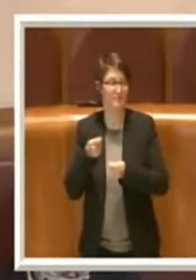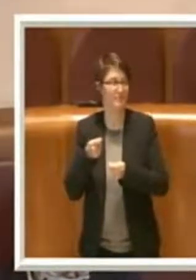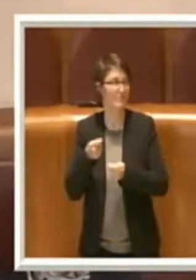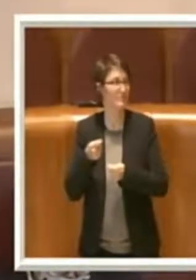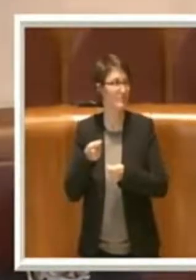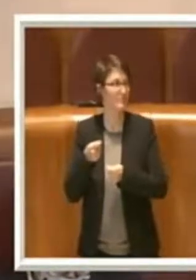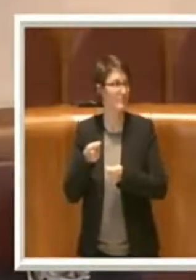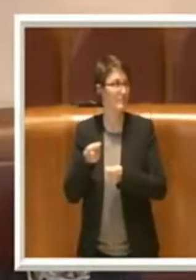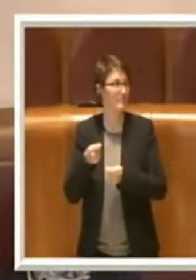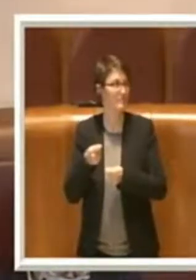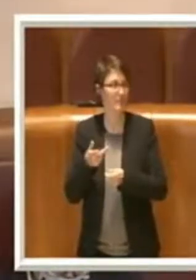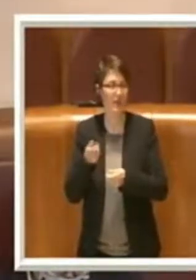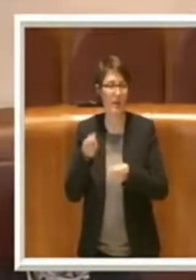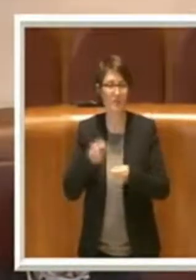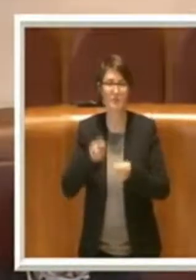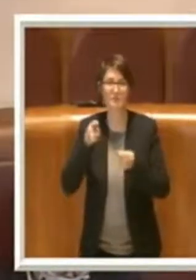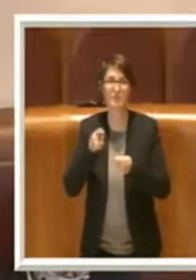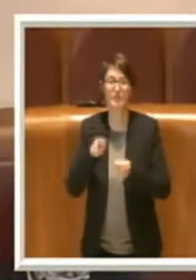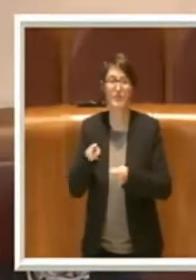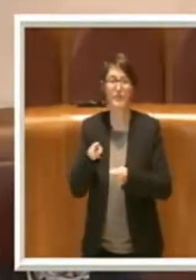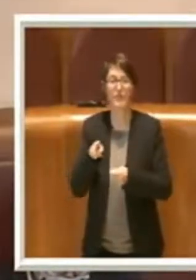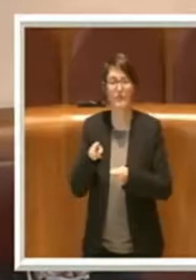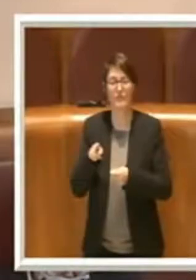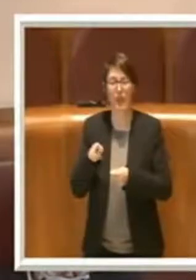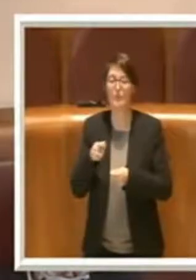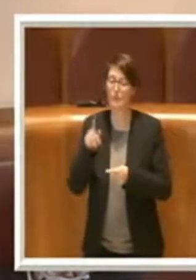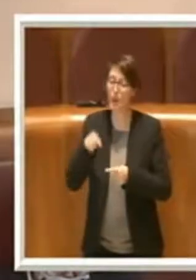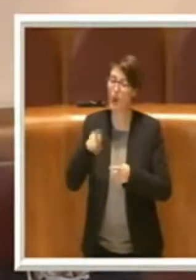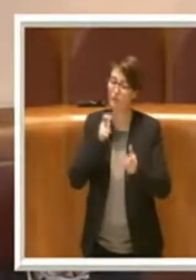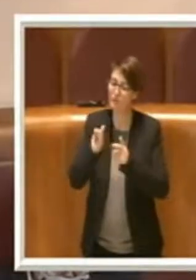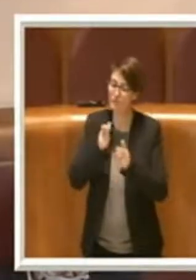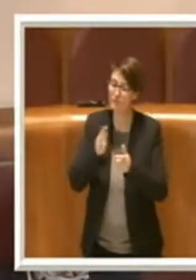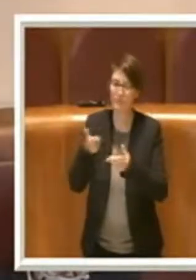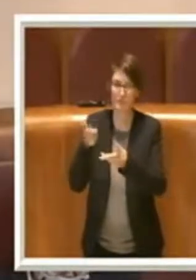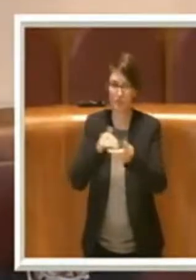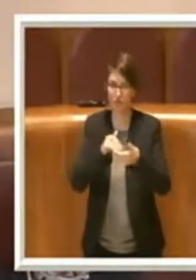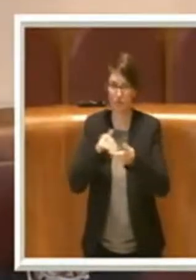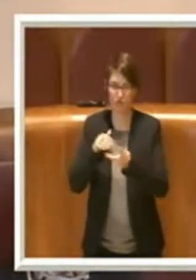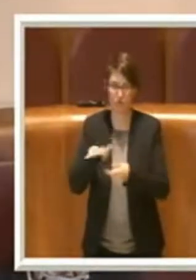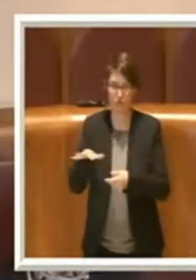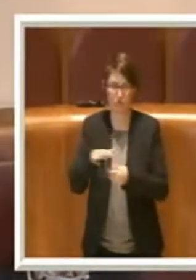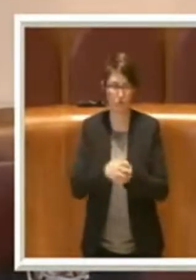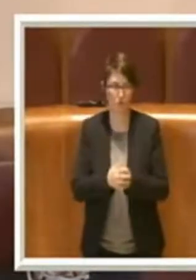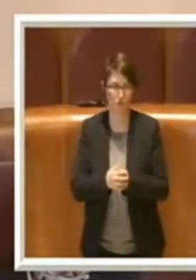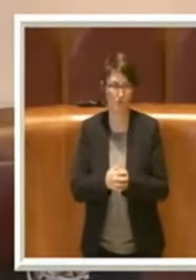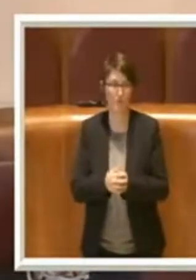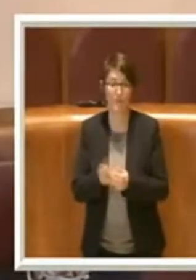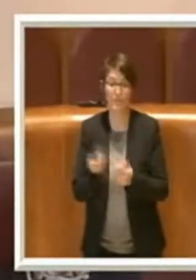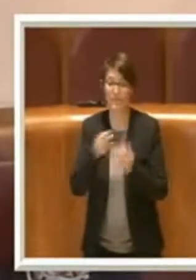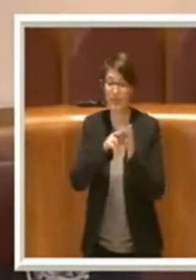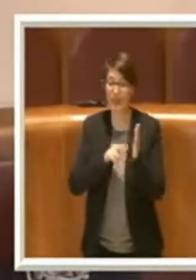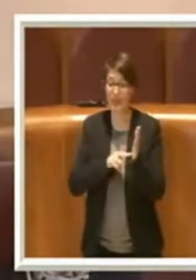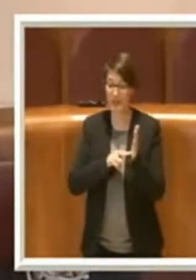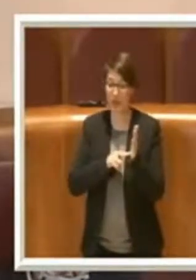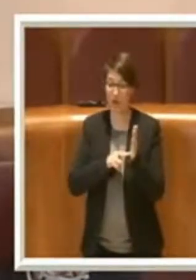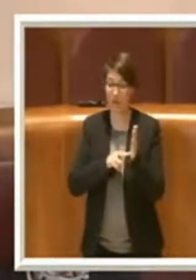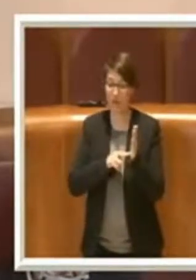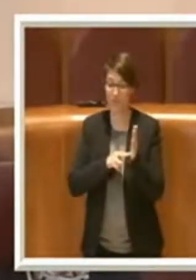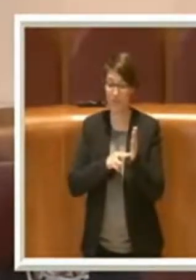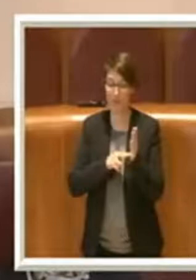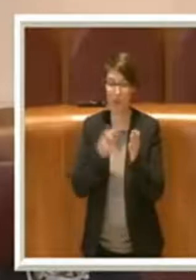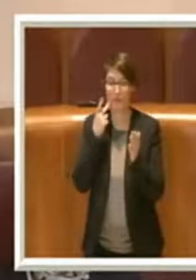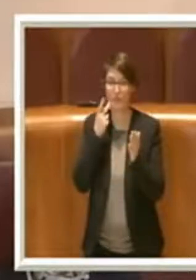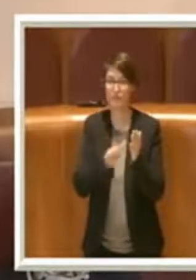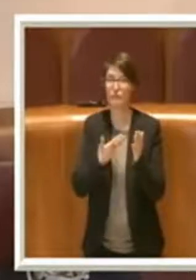con queste diciamo autorità cittadine. Un regolamento che detta finalmente le